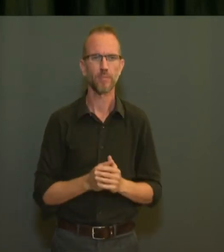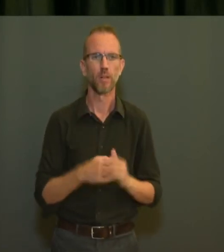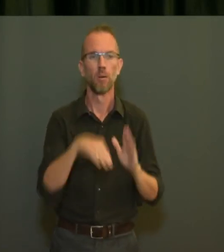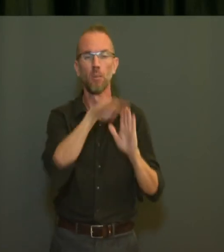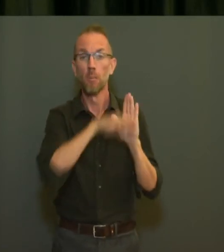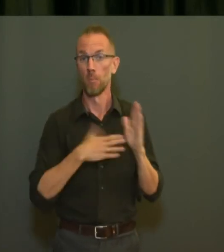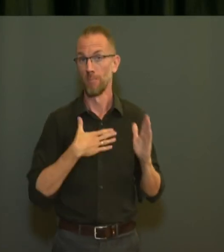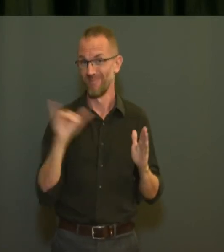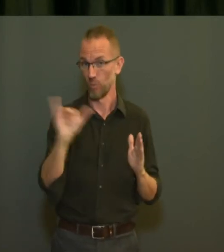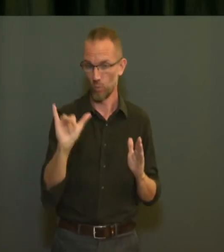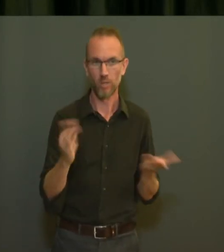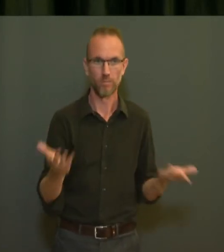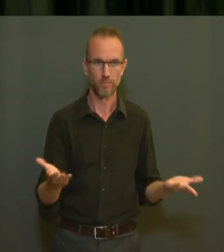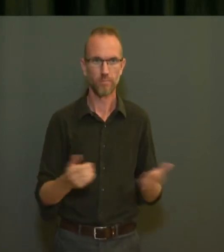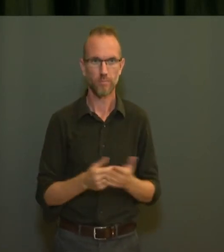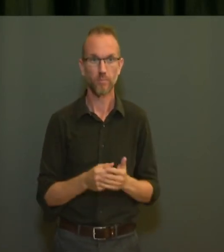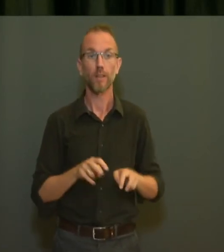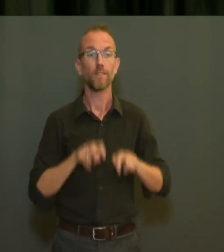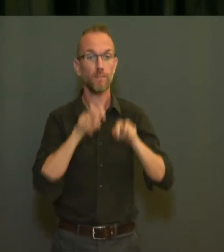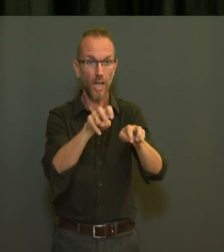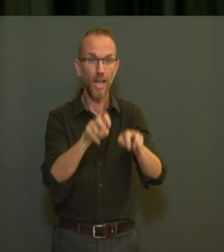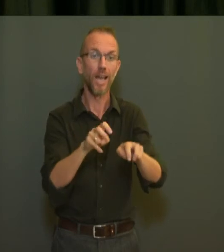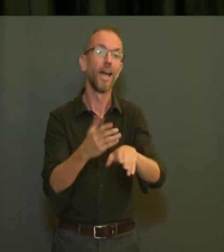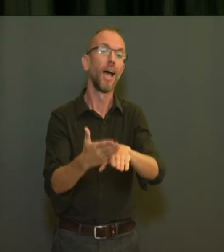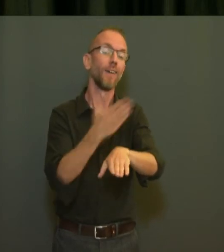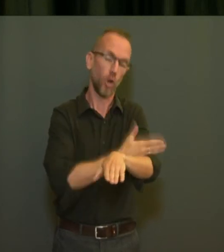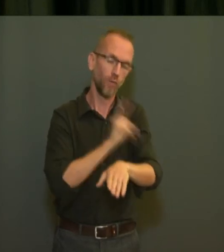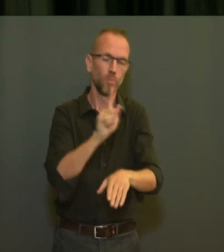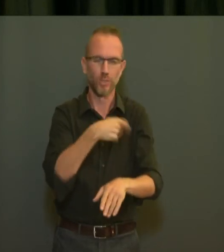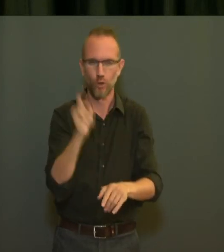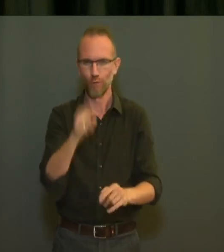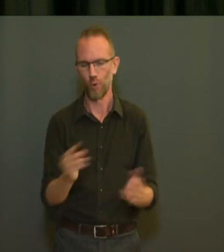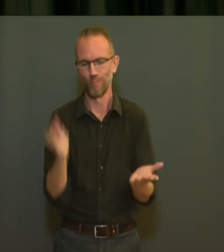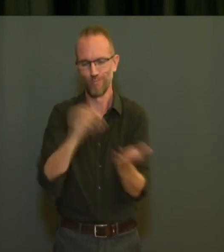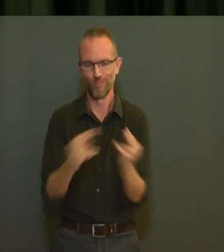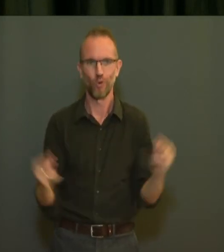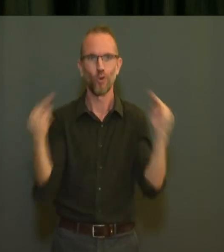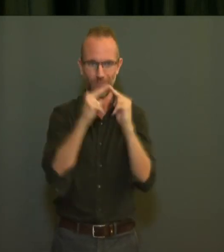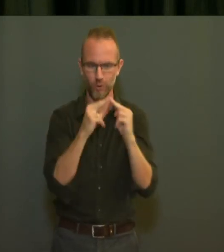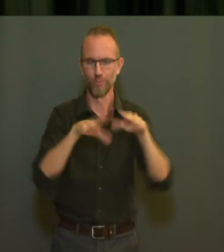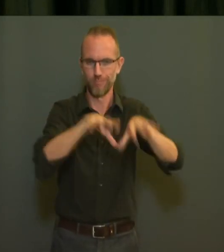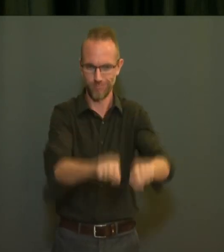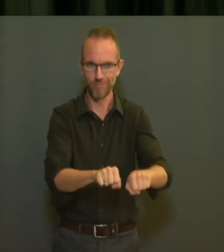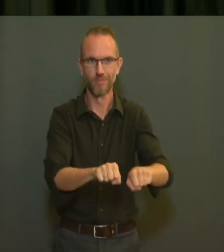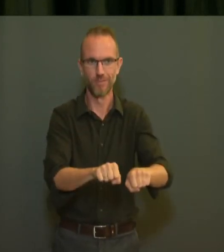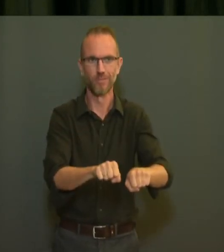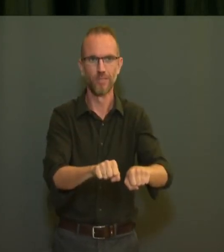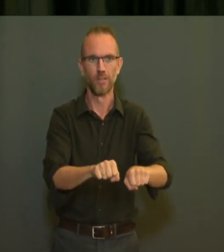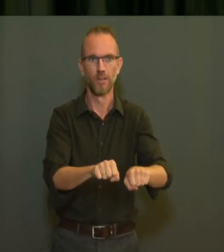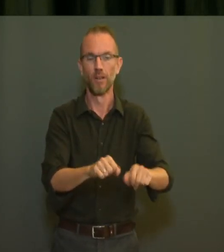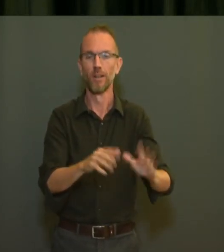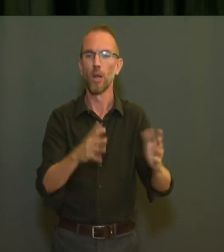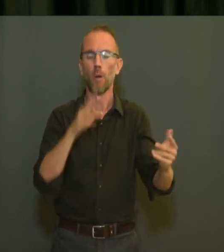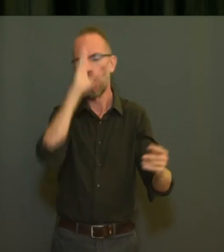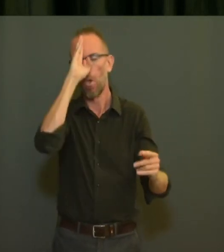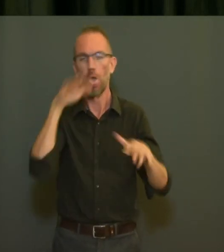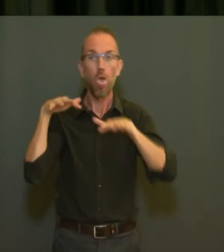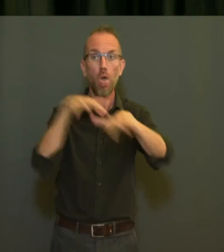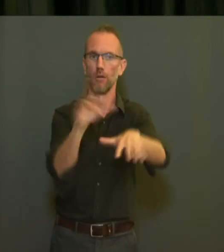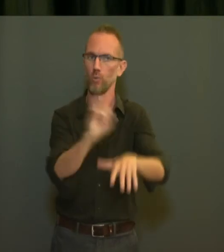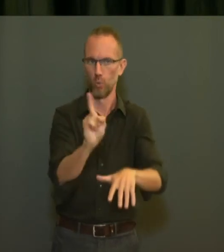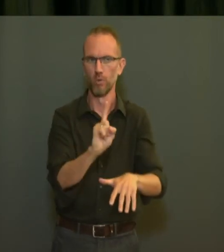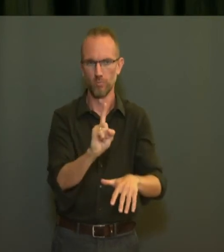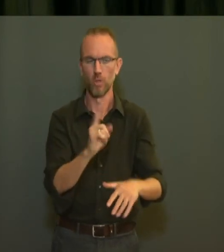prendre rendez-vous avant de se rendre dans un centre de prélèvement pour étaler la fréquentation. Et sur place,